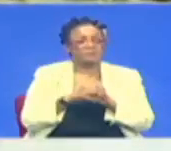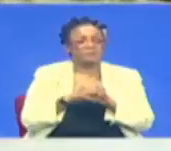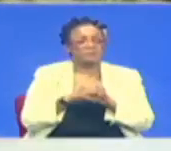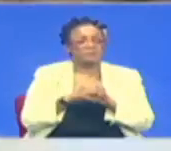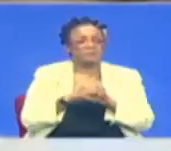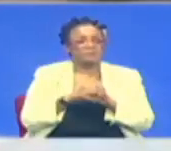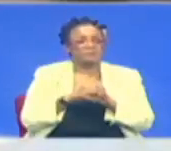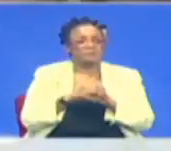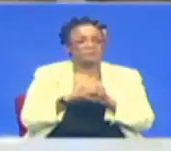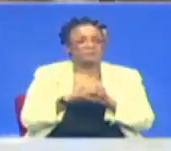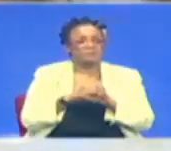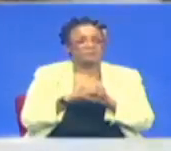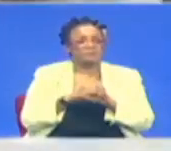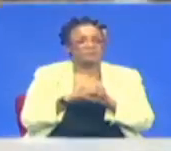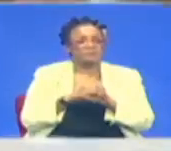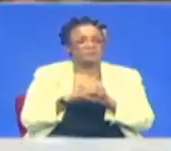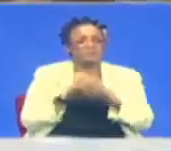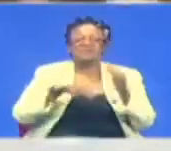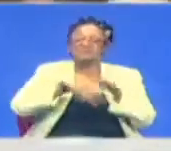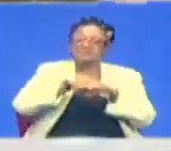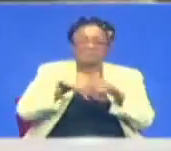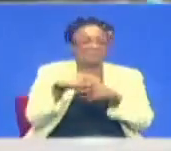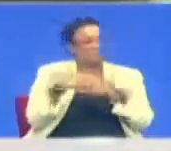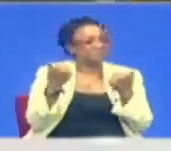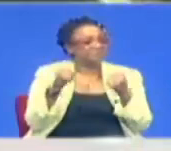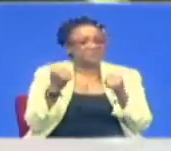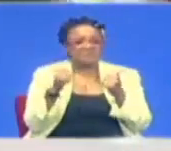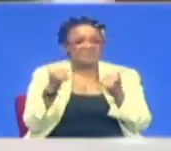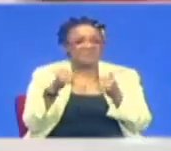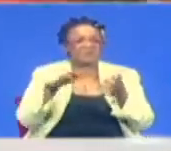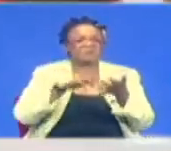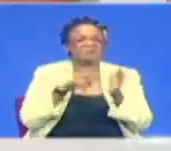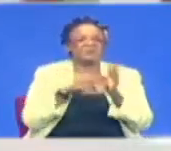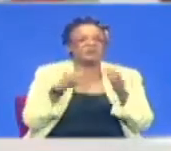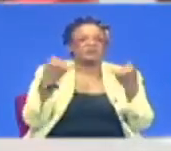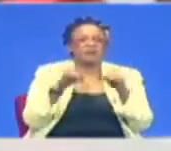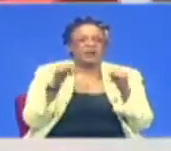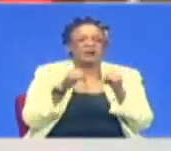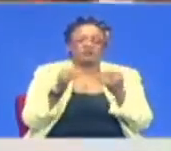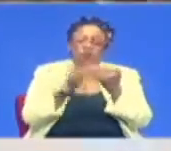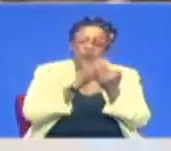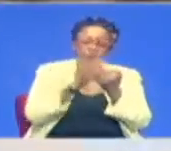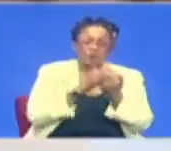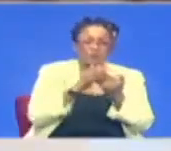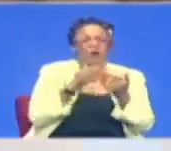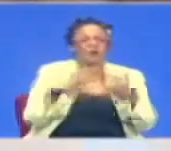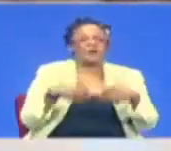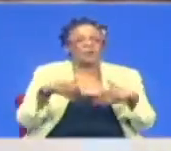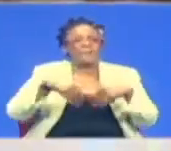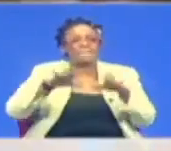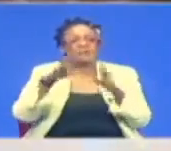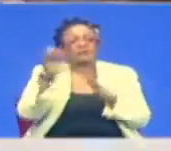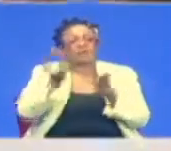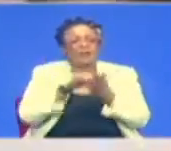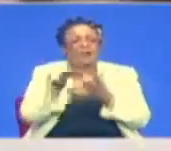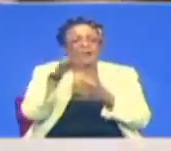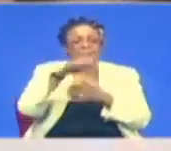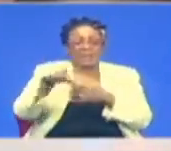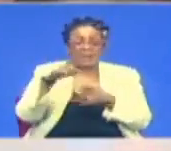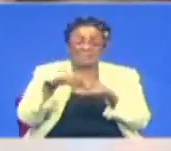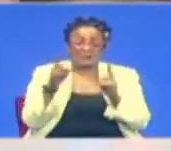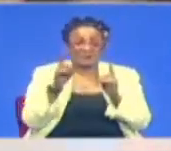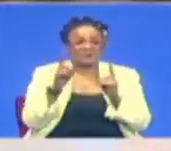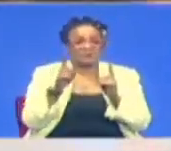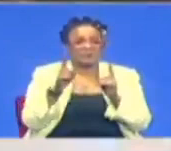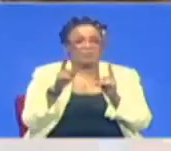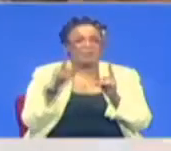Mechi imekuwa sawa. Juu hata coach wa FC naye alikuwa anajaribu kuangalia vijana wake juu next wanacheza KPL na mimi nacheza NSL. Kwa